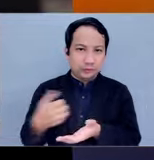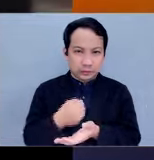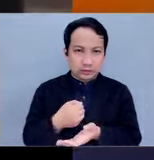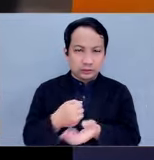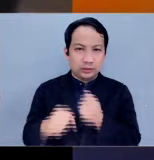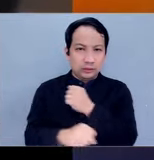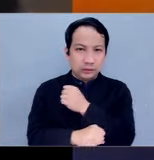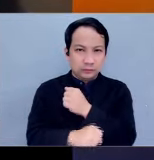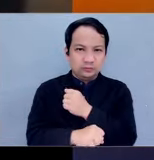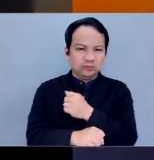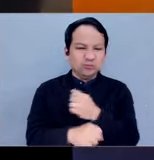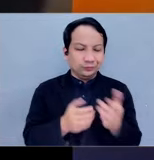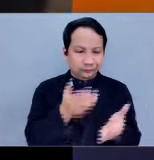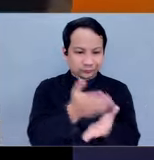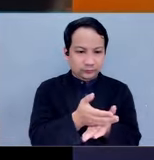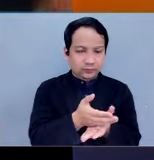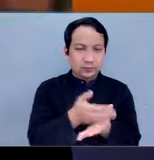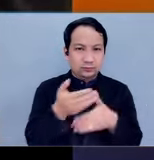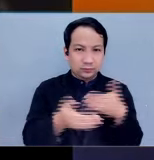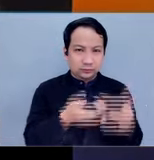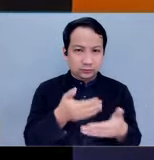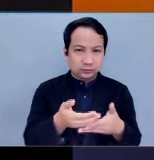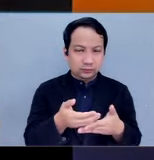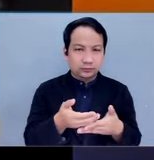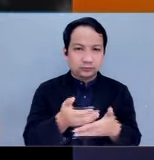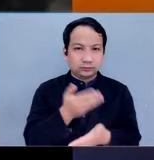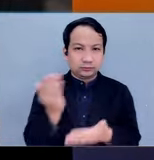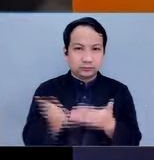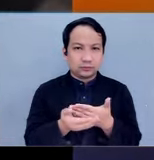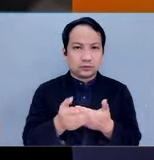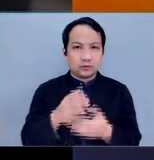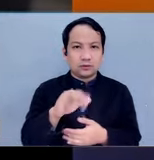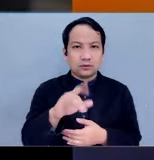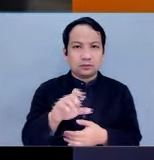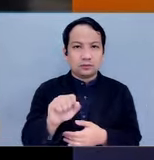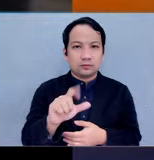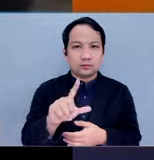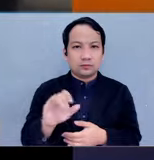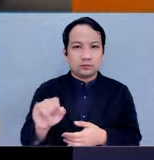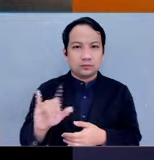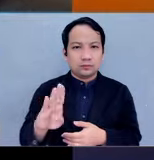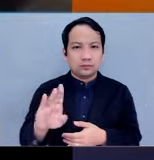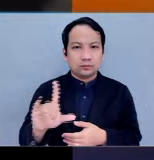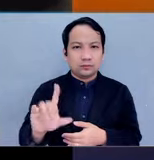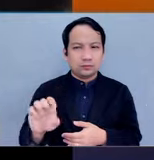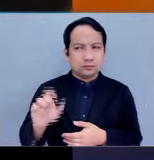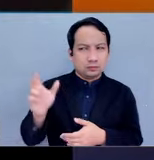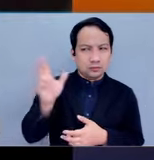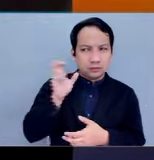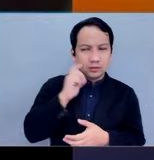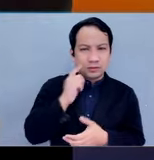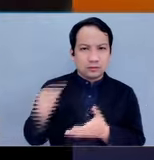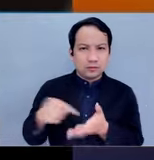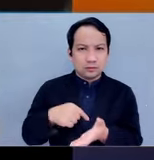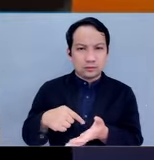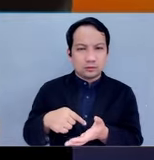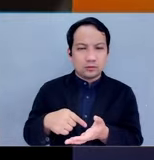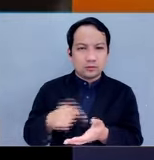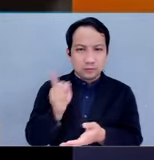siya sa sospek para iproseso ang kasong cyber libel. Pero nakatunog daw ang biktima nang manghingi ng pamasko ang peking